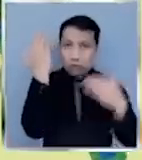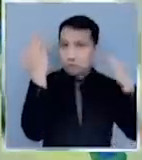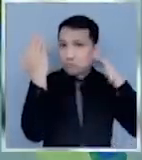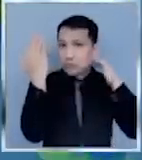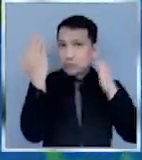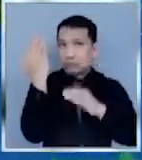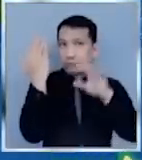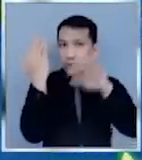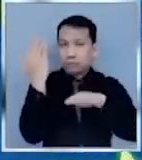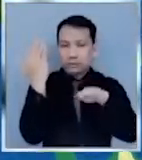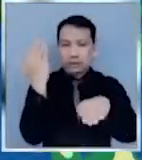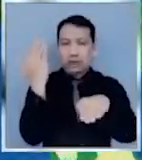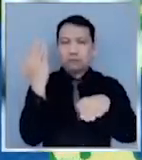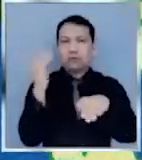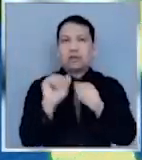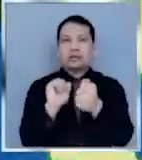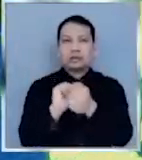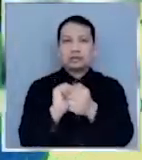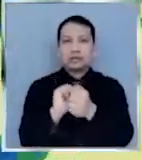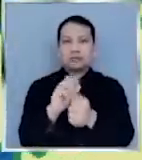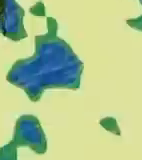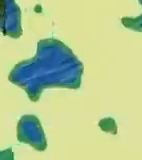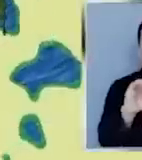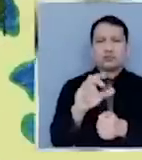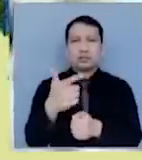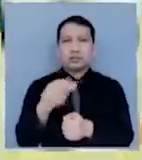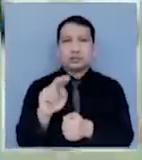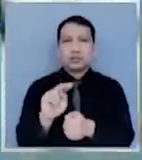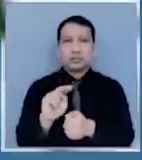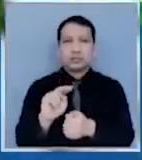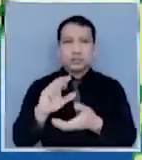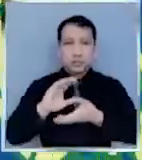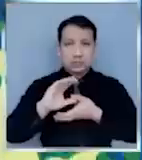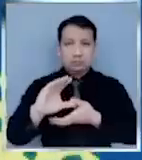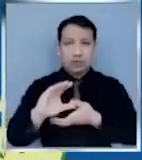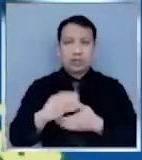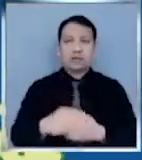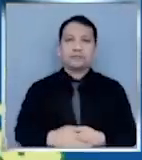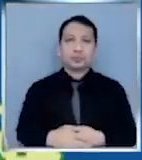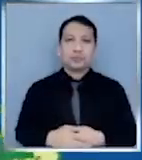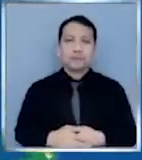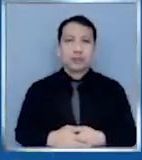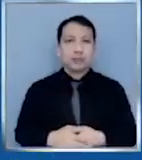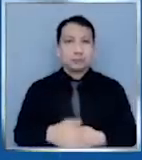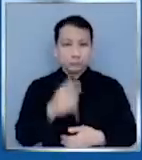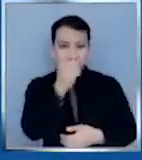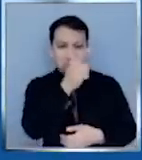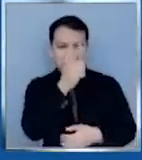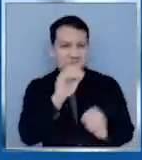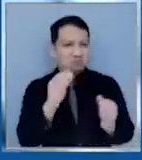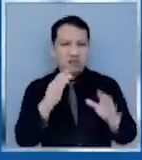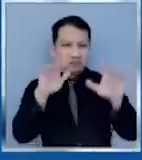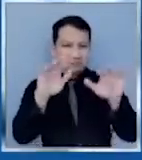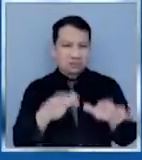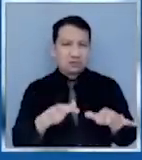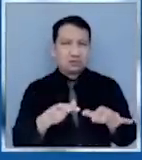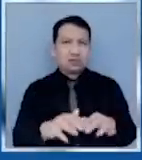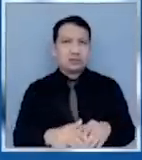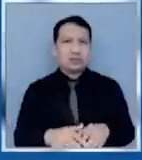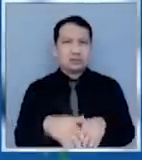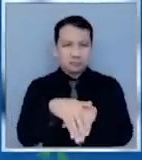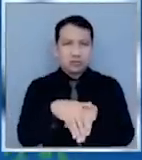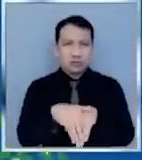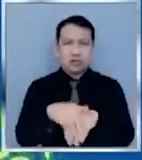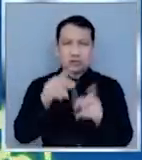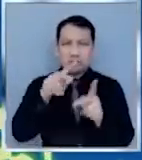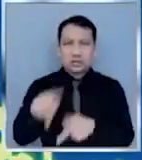hapon, kabilang ang Soccsaygen at Zamboanga Peninsula. Sa Luzon, walang gaanong ulan maliban sa Mindoro, Palawan, pati